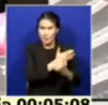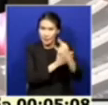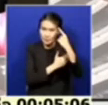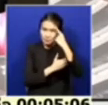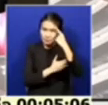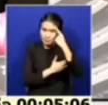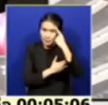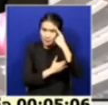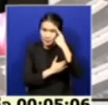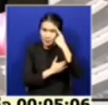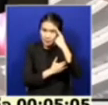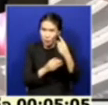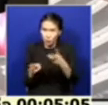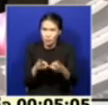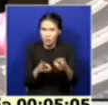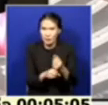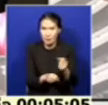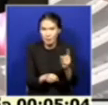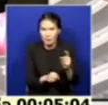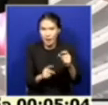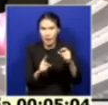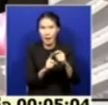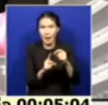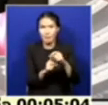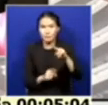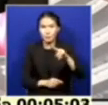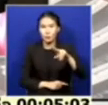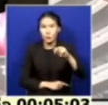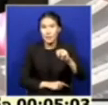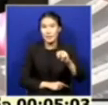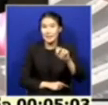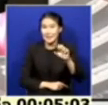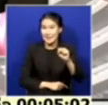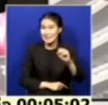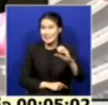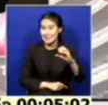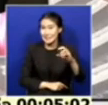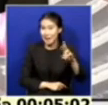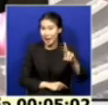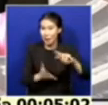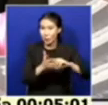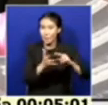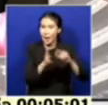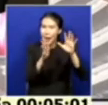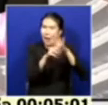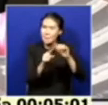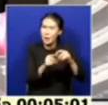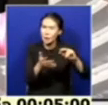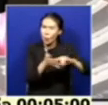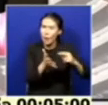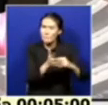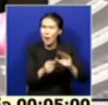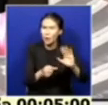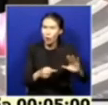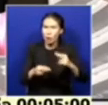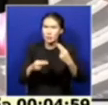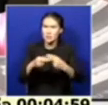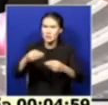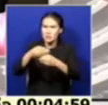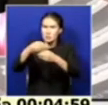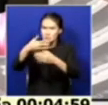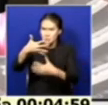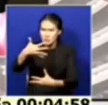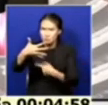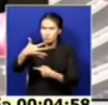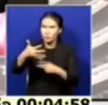าครอบครัวใครเกิดแบบนี้เราก็ต้องเรียกร้องหาความเป็นธรรมอยากทราบว่ากระทรวงการต่างประเทศเนี่ย